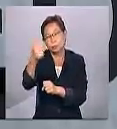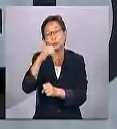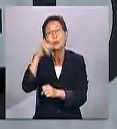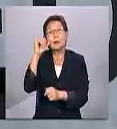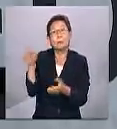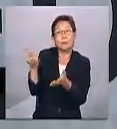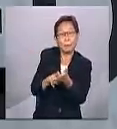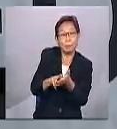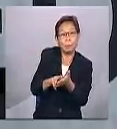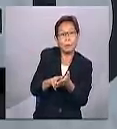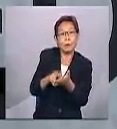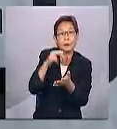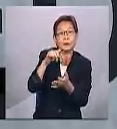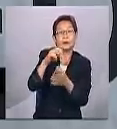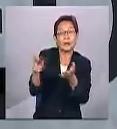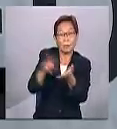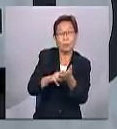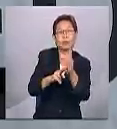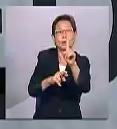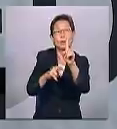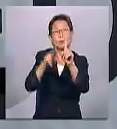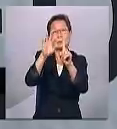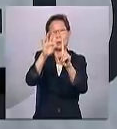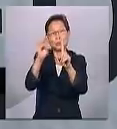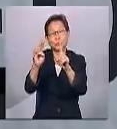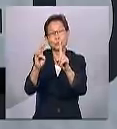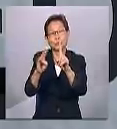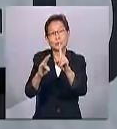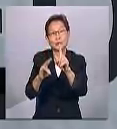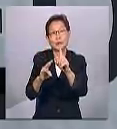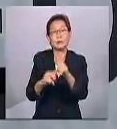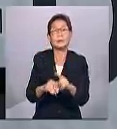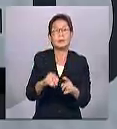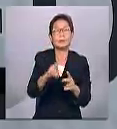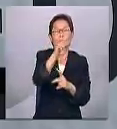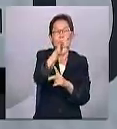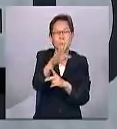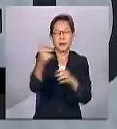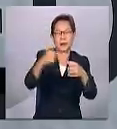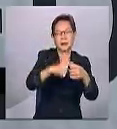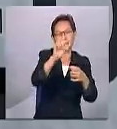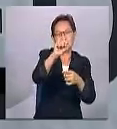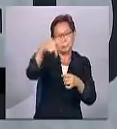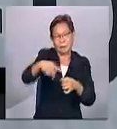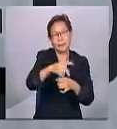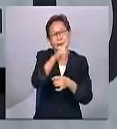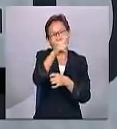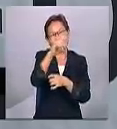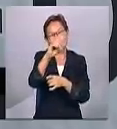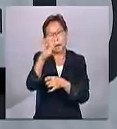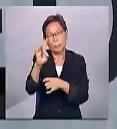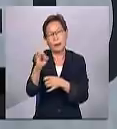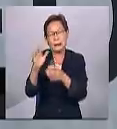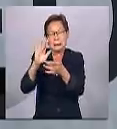laporkan 197 kes. Dan 25 berkaitan dengan Seribu Taling dan 185 ialah close